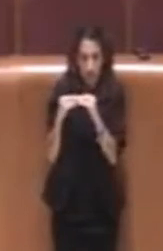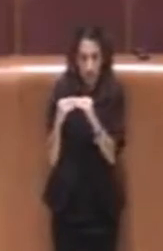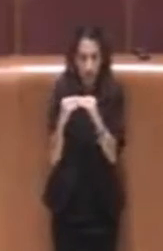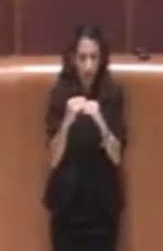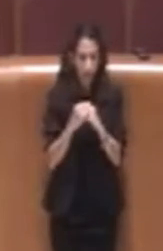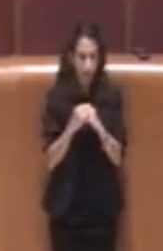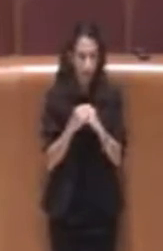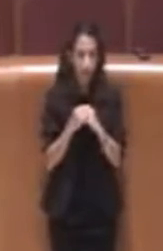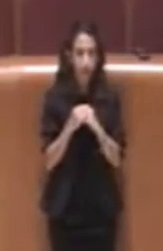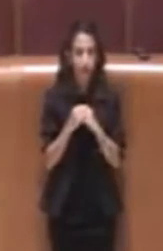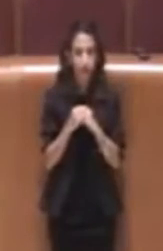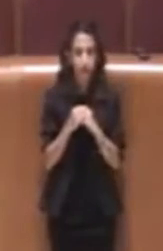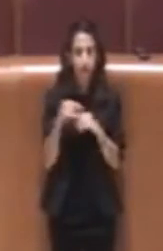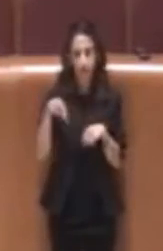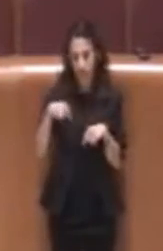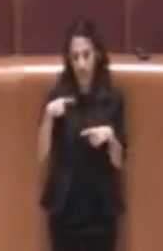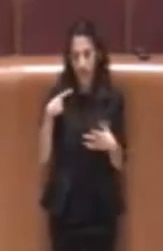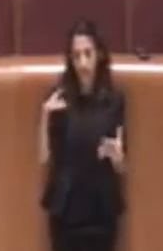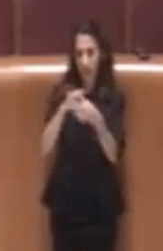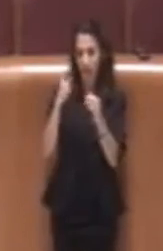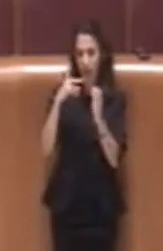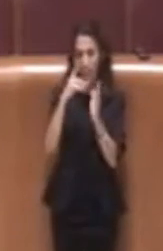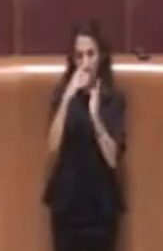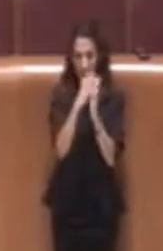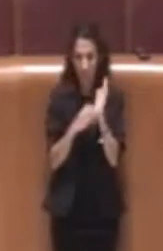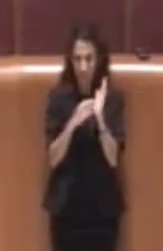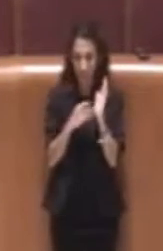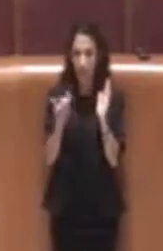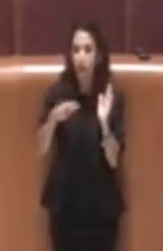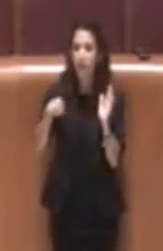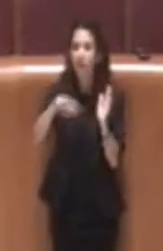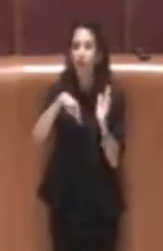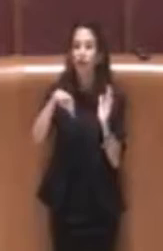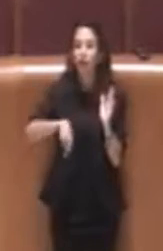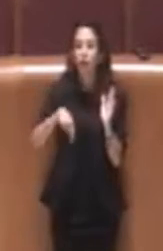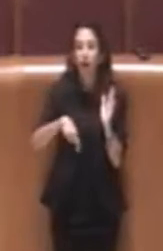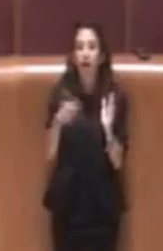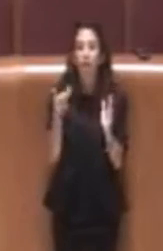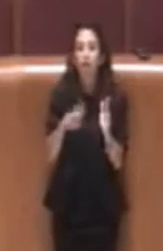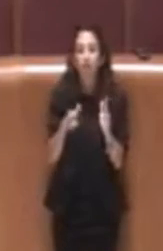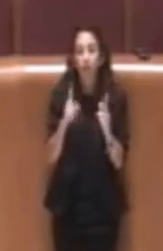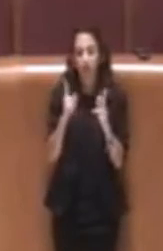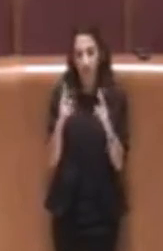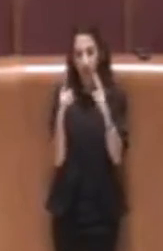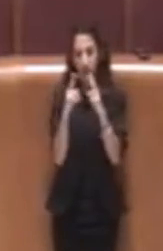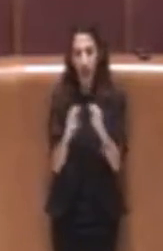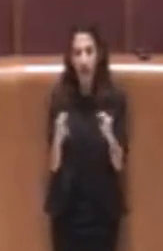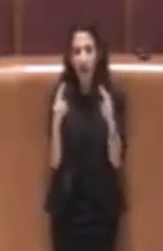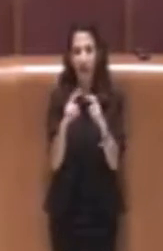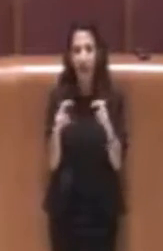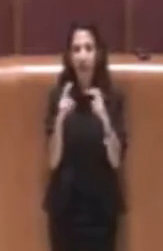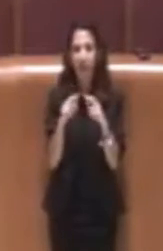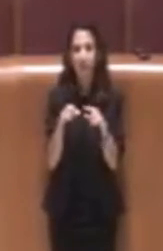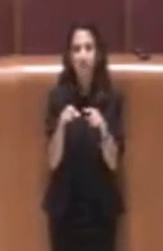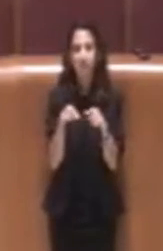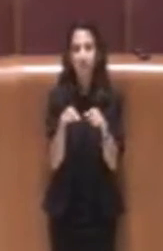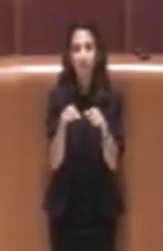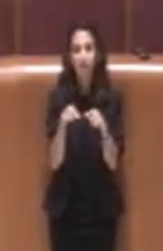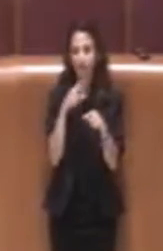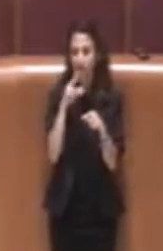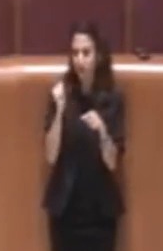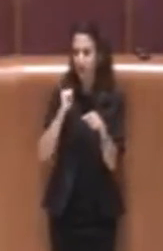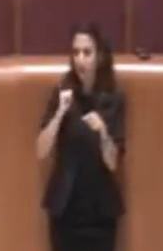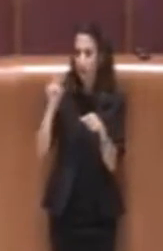colleghiamoci a questa giornata. Noi stiamo qui per stiamo analizzando un qualcosa che, come diceva il